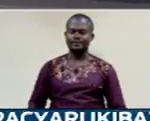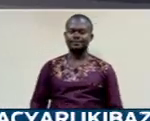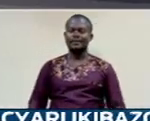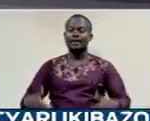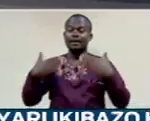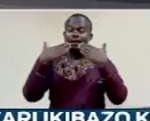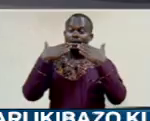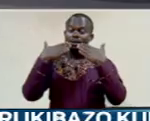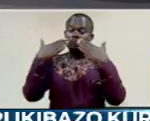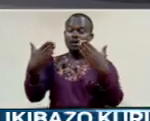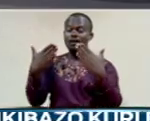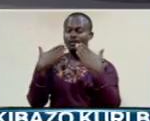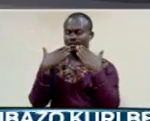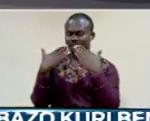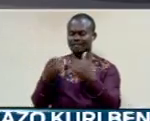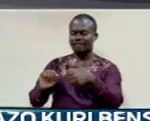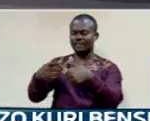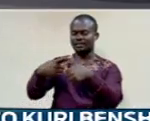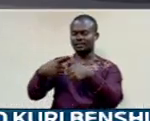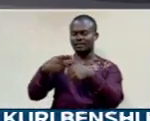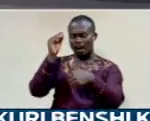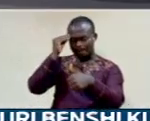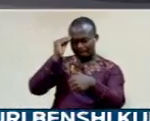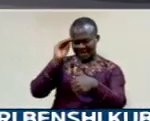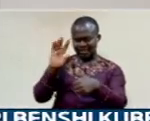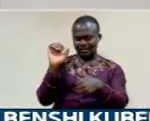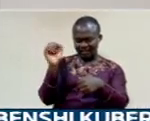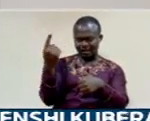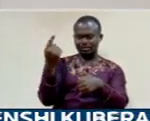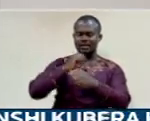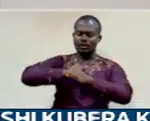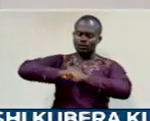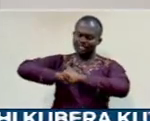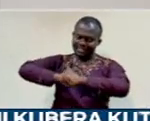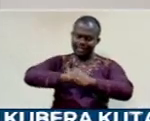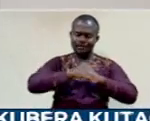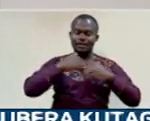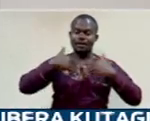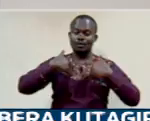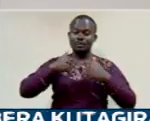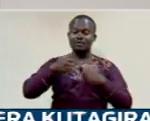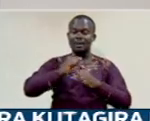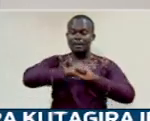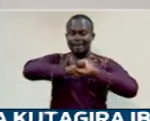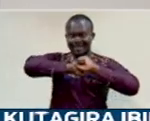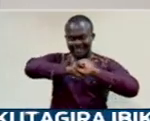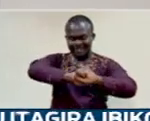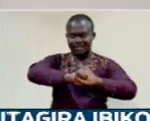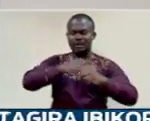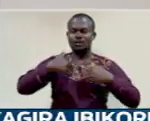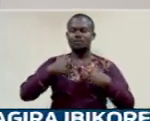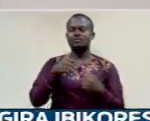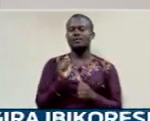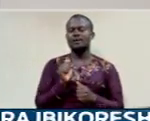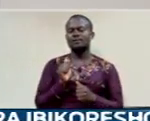Murakoze cyane. Ubutumwa twabaha ni ugusigasira ubuzima bwabo mbere y'ibindi byose. Akazi igihugu cyahagaritse akazi ko twese twaba turetse